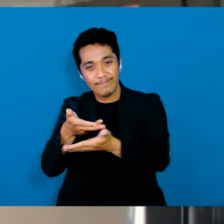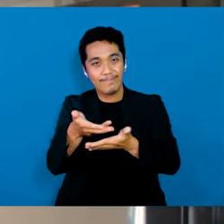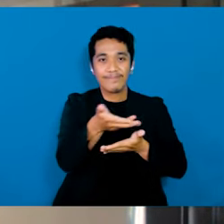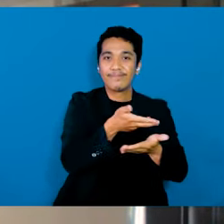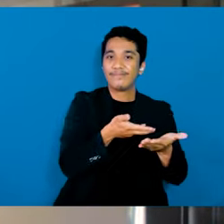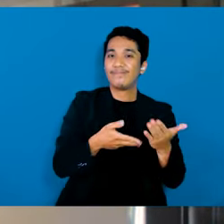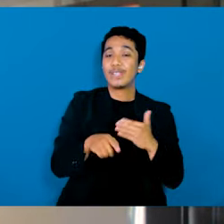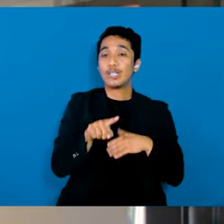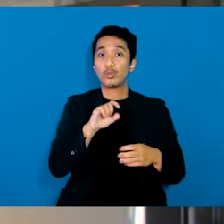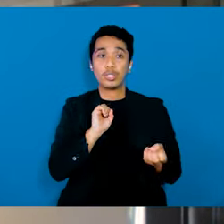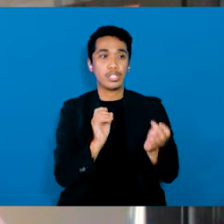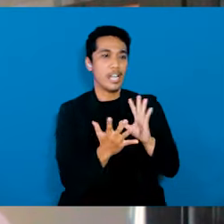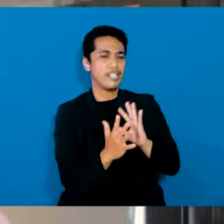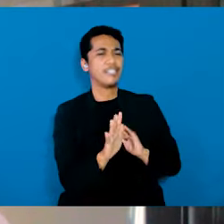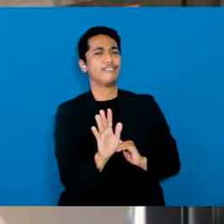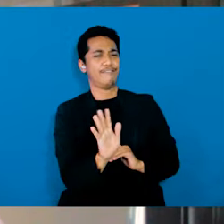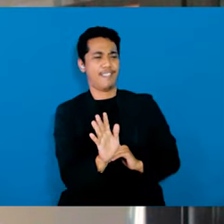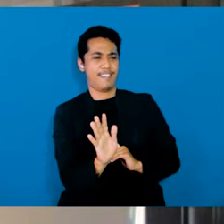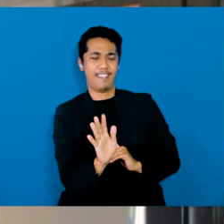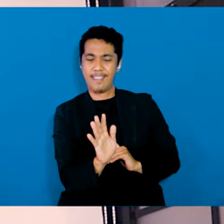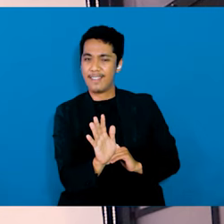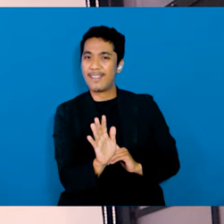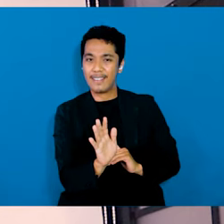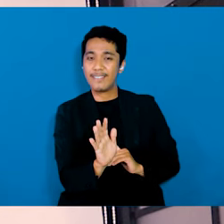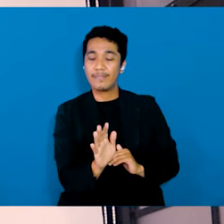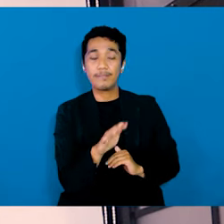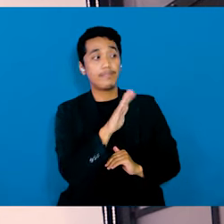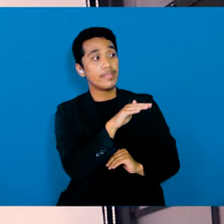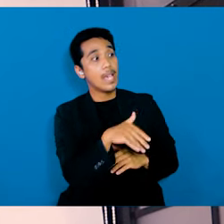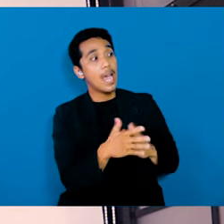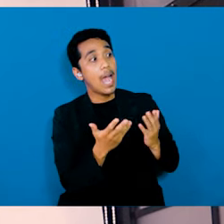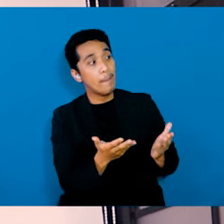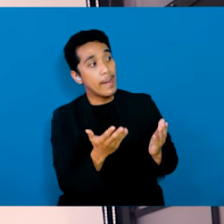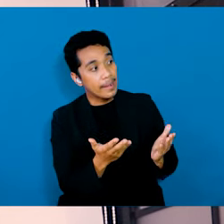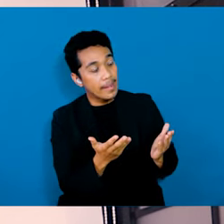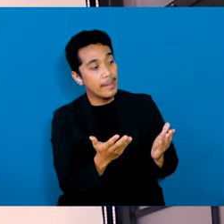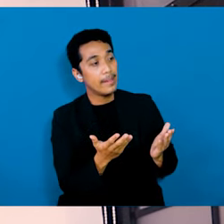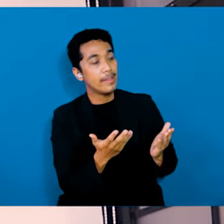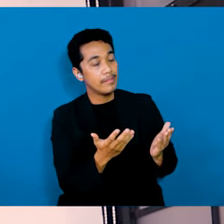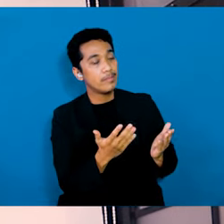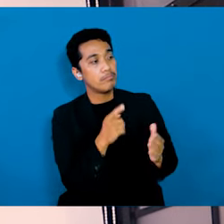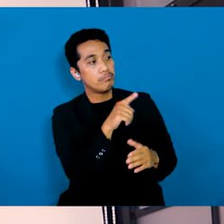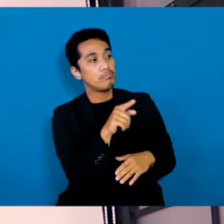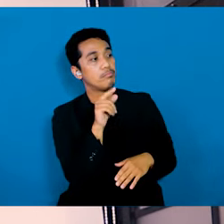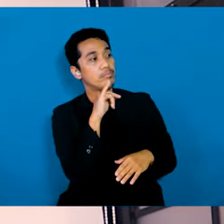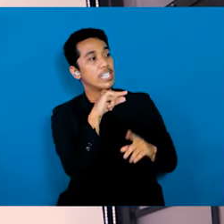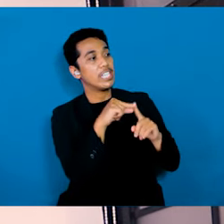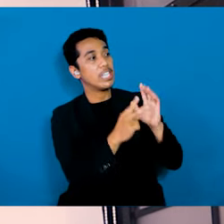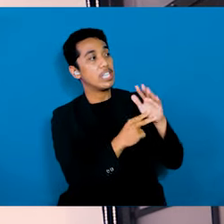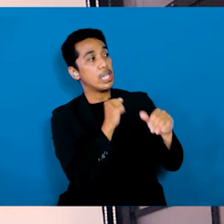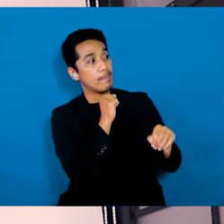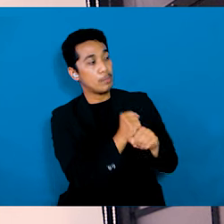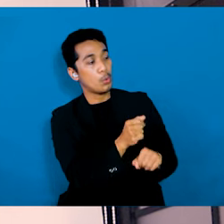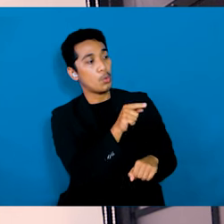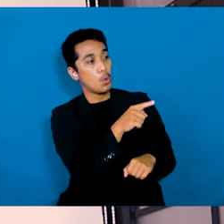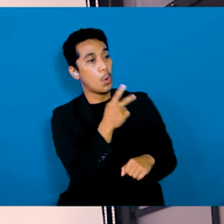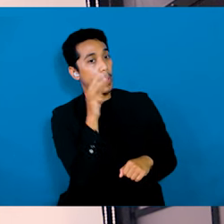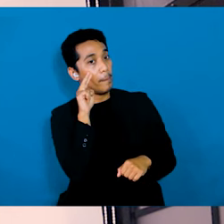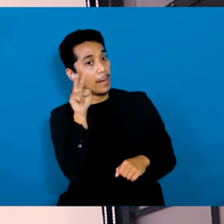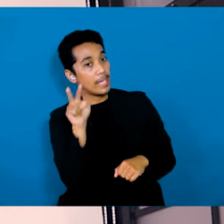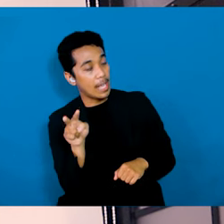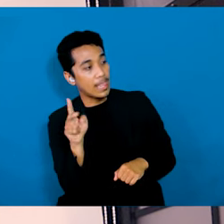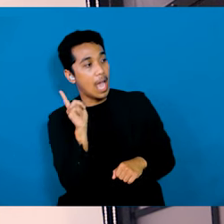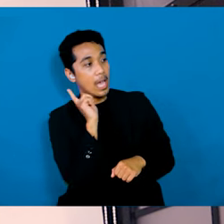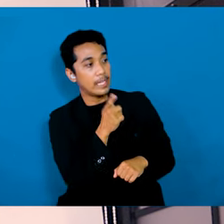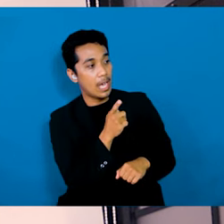kamu, itu tidak terjadi gitu. Nah, apakah bisa dikatakan bahwa ketika Mbak Ipung sudah